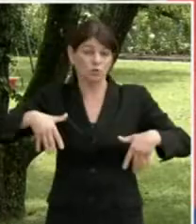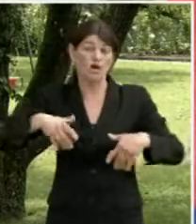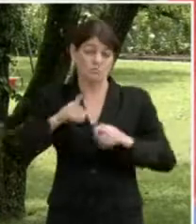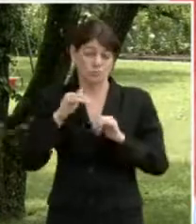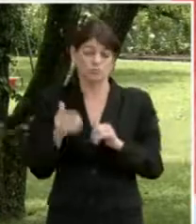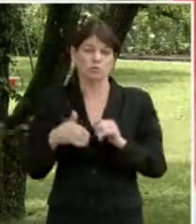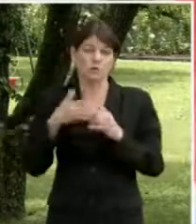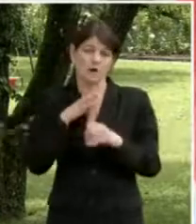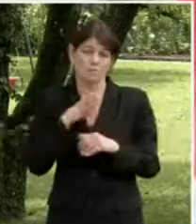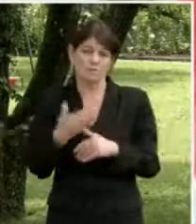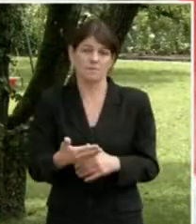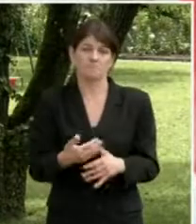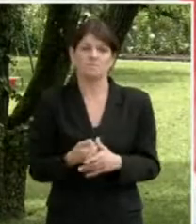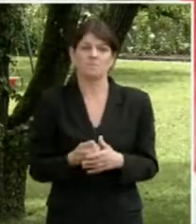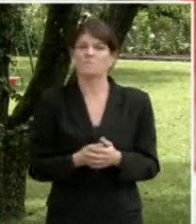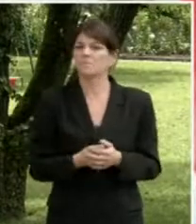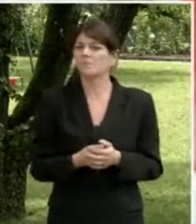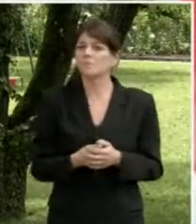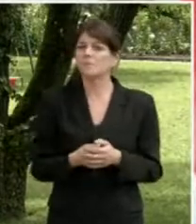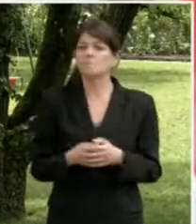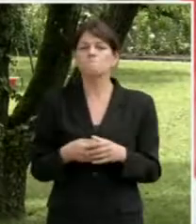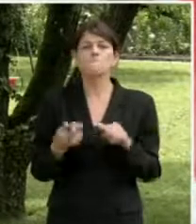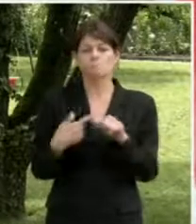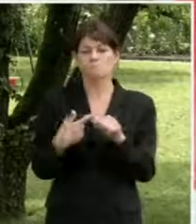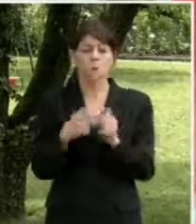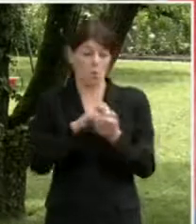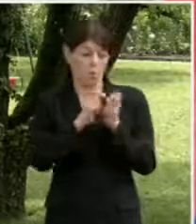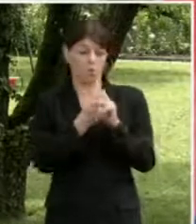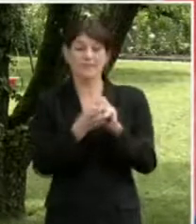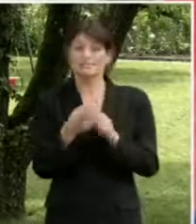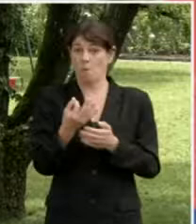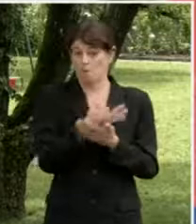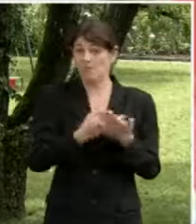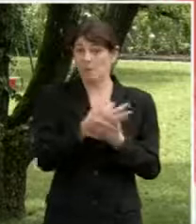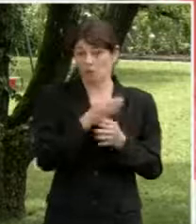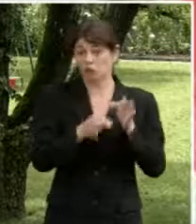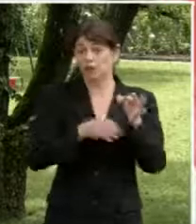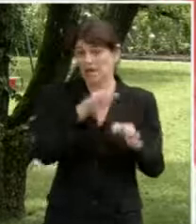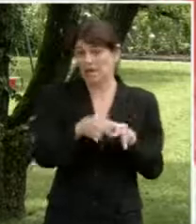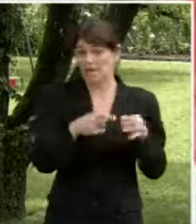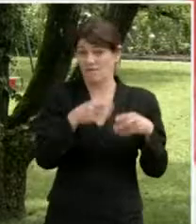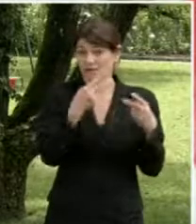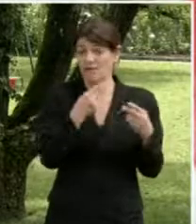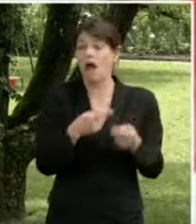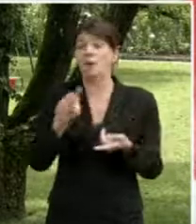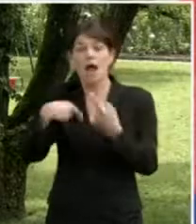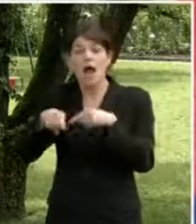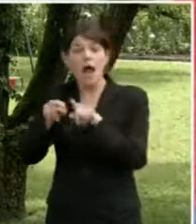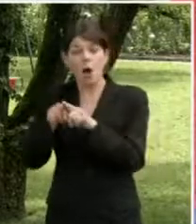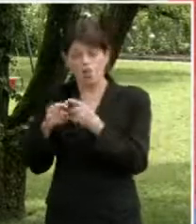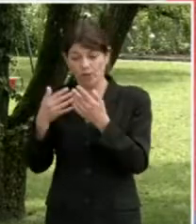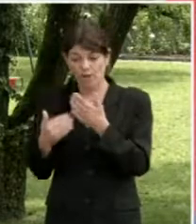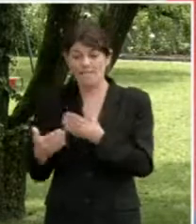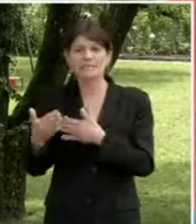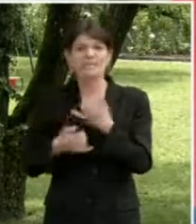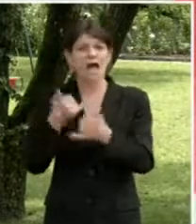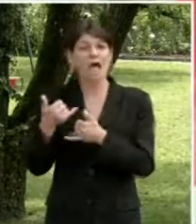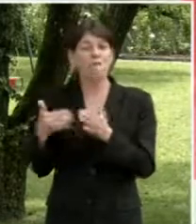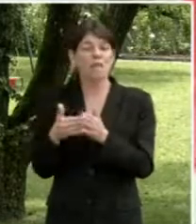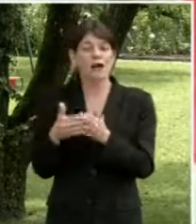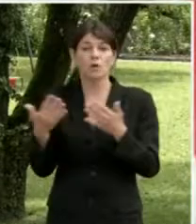verfügen. Neben der Umsetzung der Bildungsstrategie braucht es in den nächsten Jahren